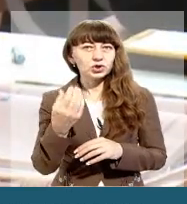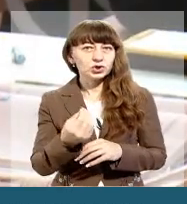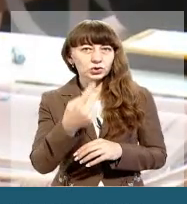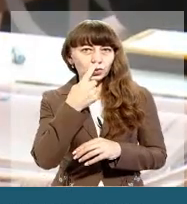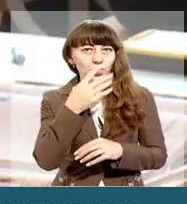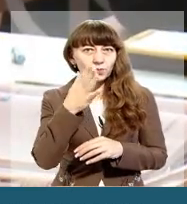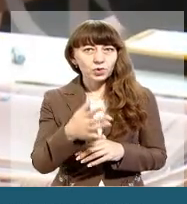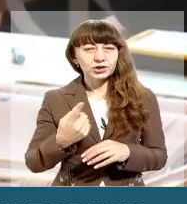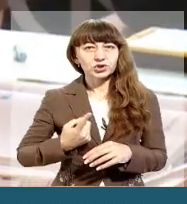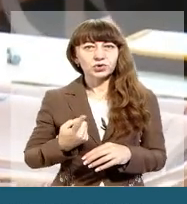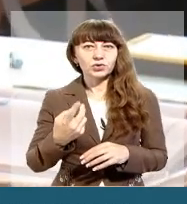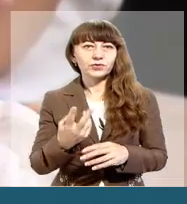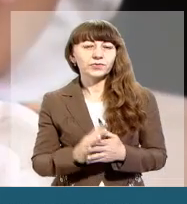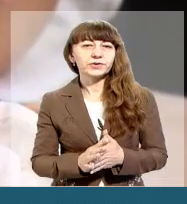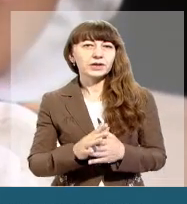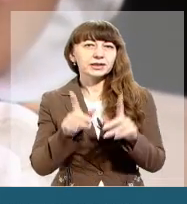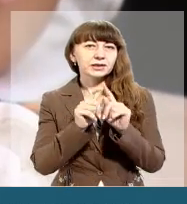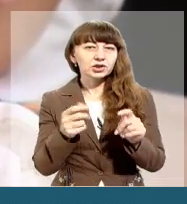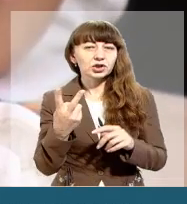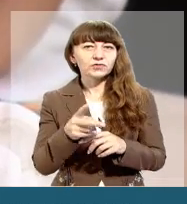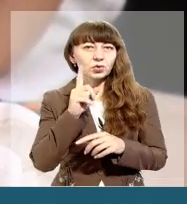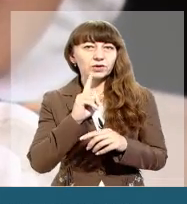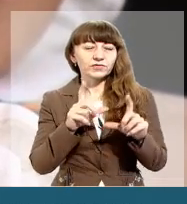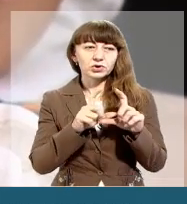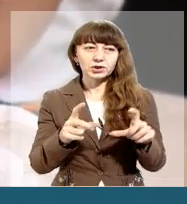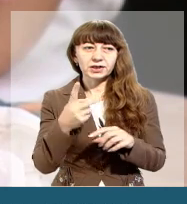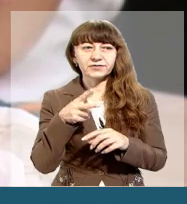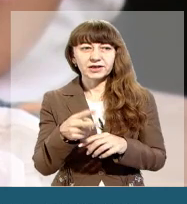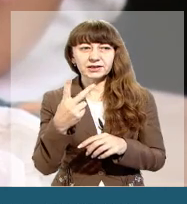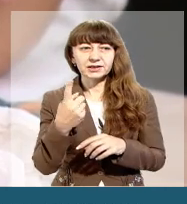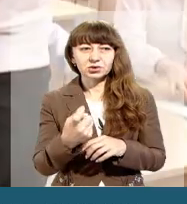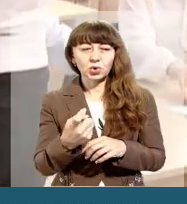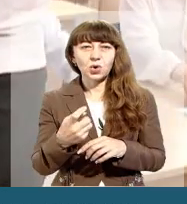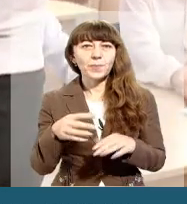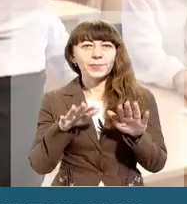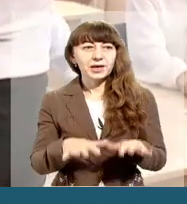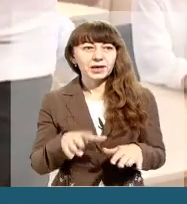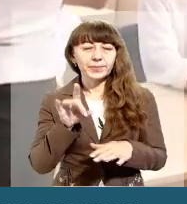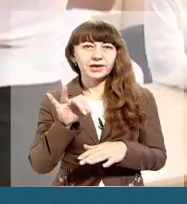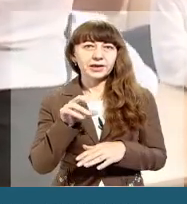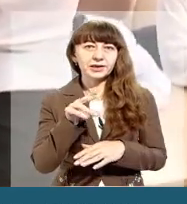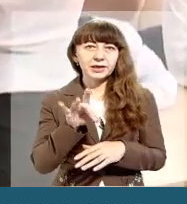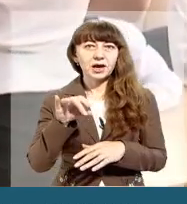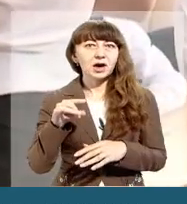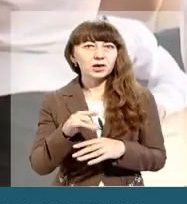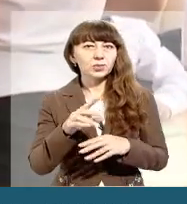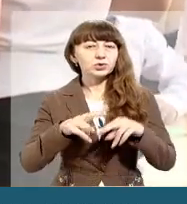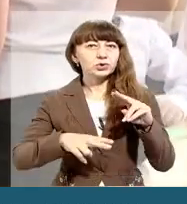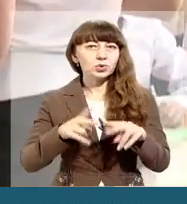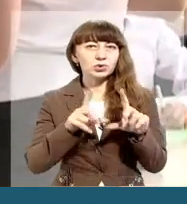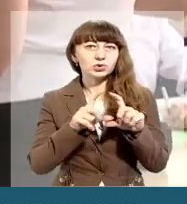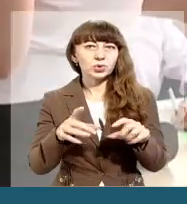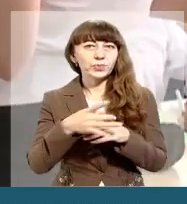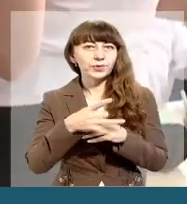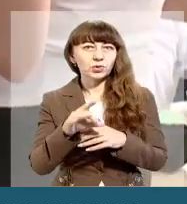в скором будущем ожидается ввод двух комфортных школ на 2100 мест в микрорайонах Береке и Аэропорт. Идет строительство типовых школ